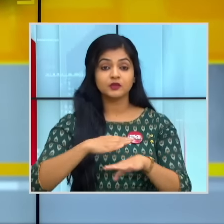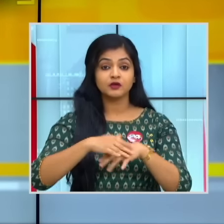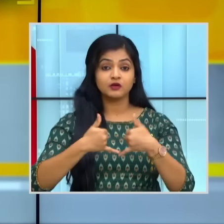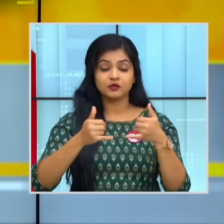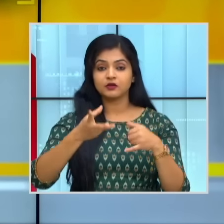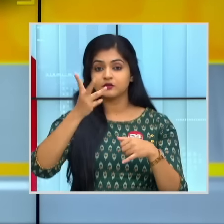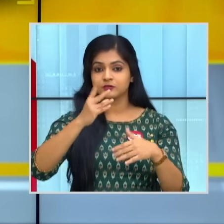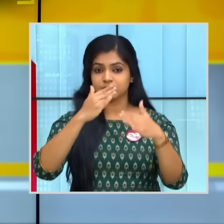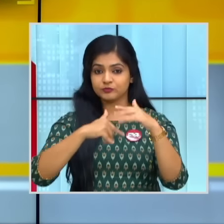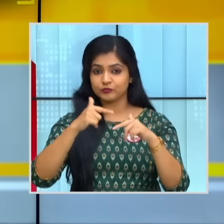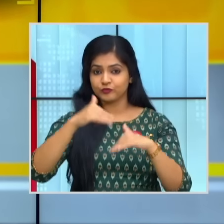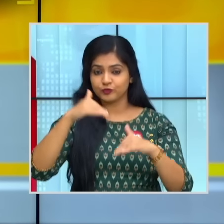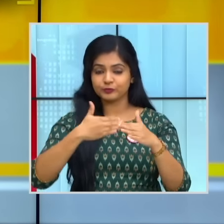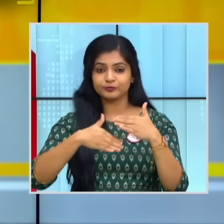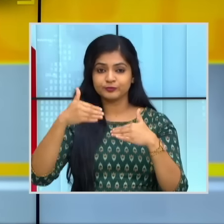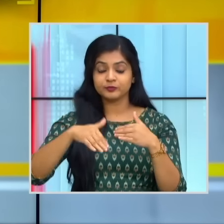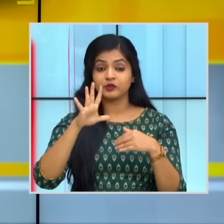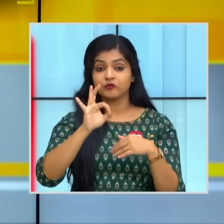രാജ്യത്ത് മൂന്നാം ഘട്ട വോട്ടെടുപ്പ് പുരോഗമിക്കുന്നു.